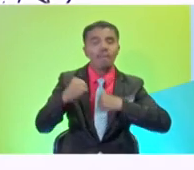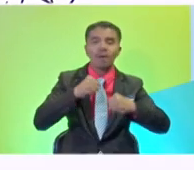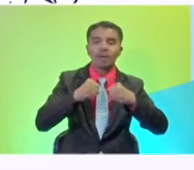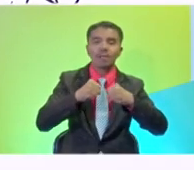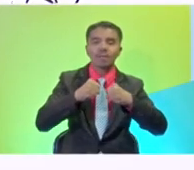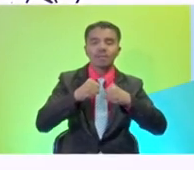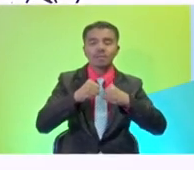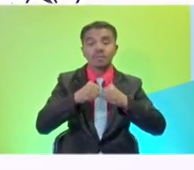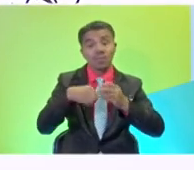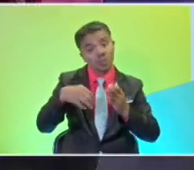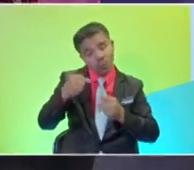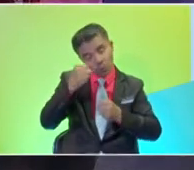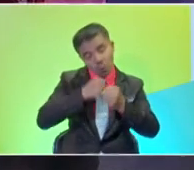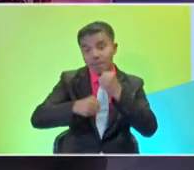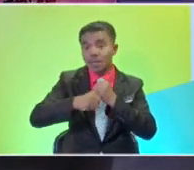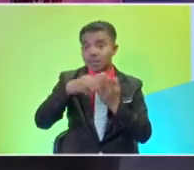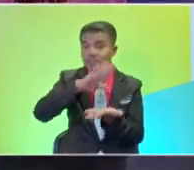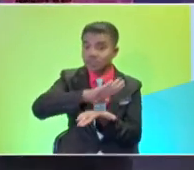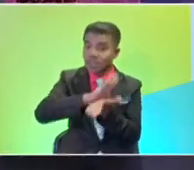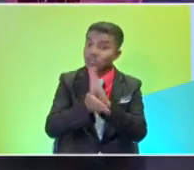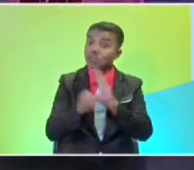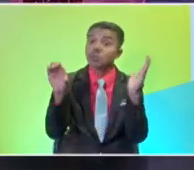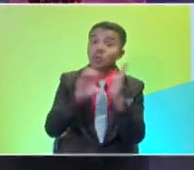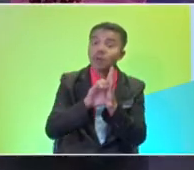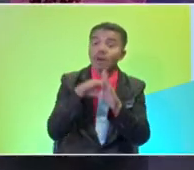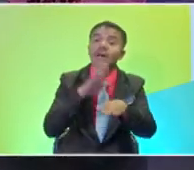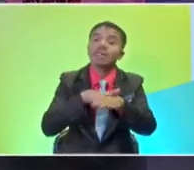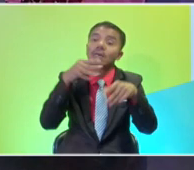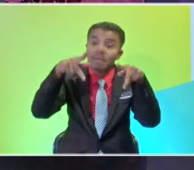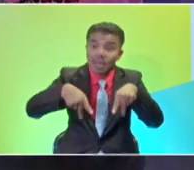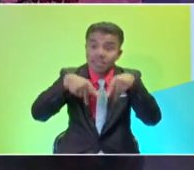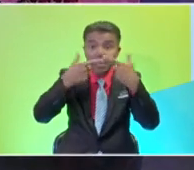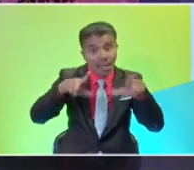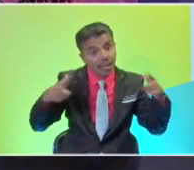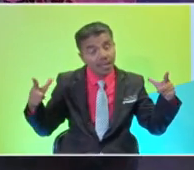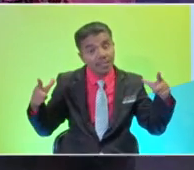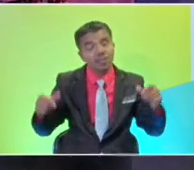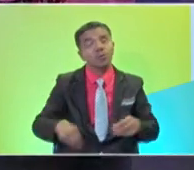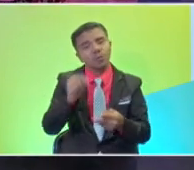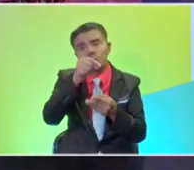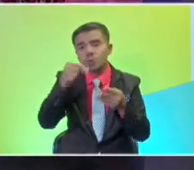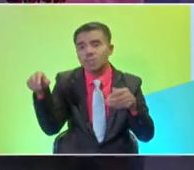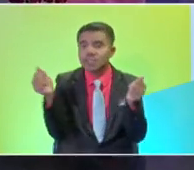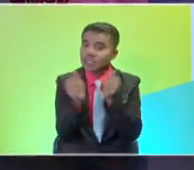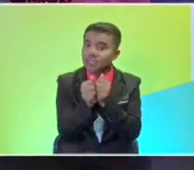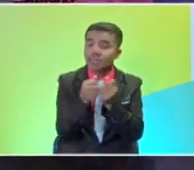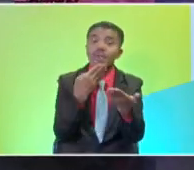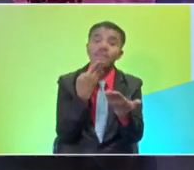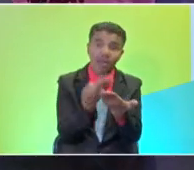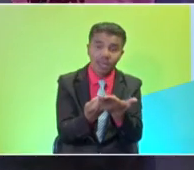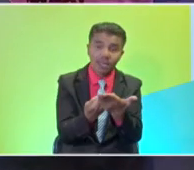kaunialian bukan sem pelajar yang akan dapat mencapai enam kerana P mampu untuk menulis dengan baik mampu untuk